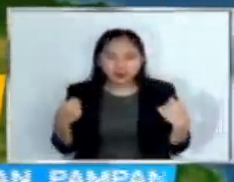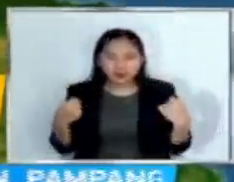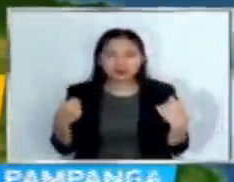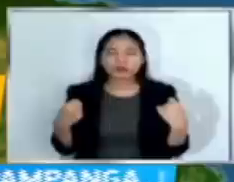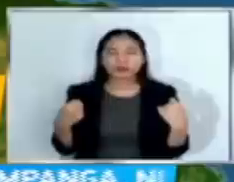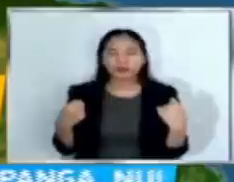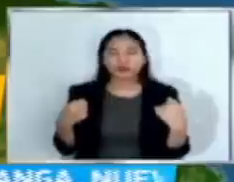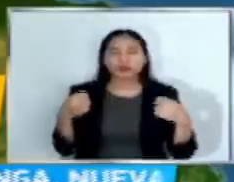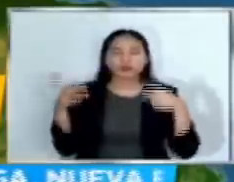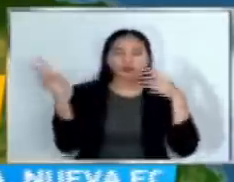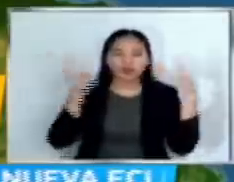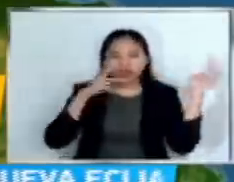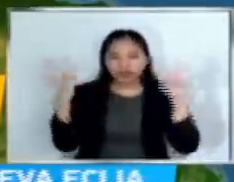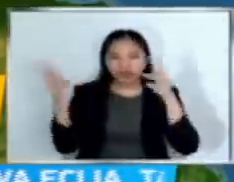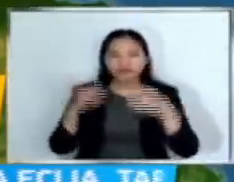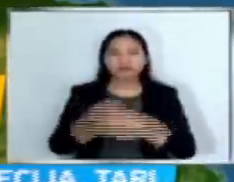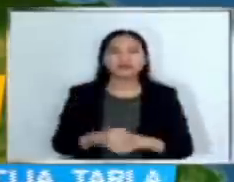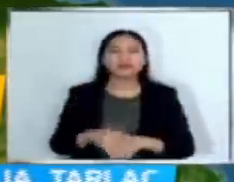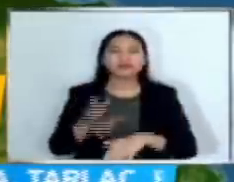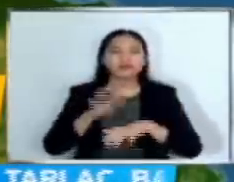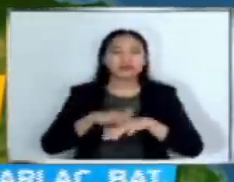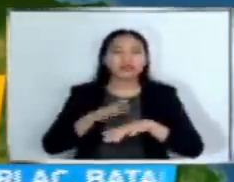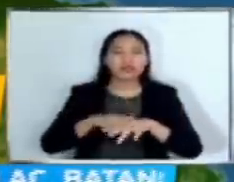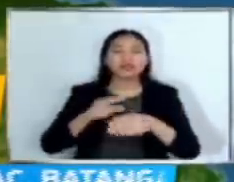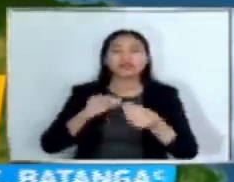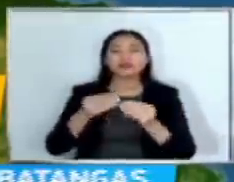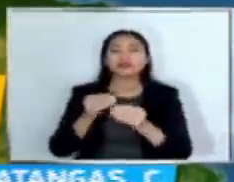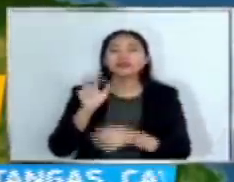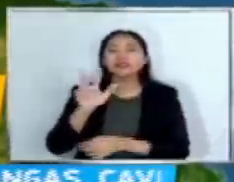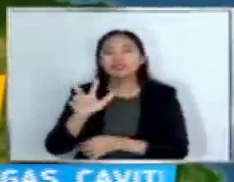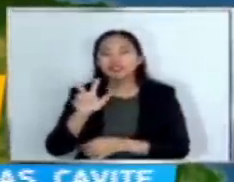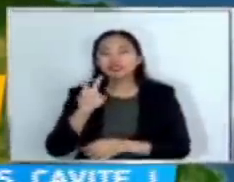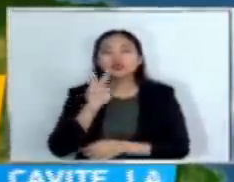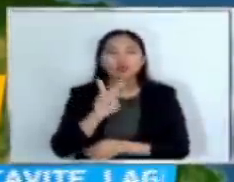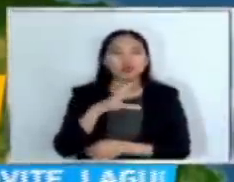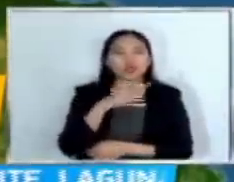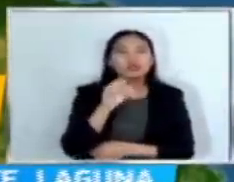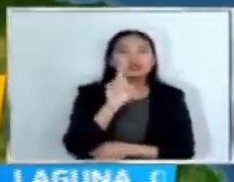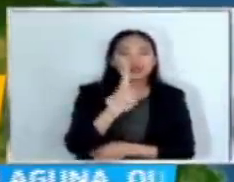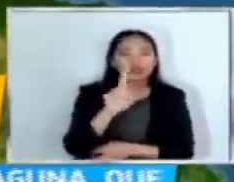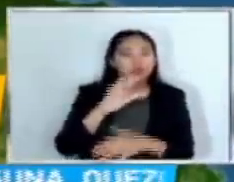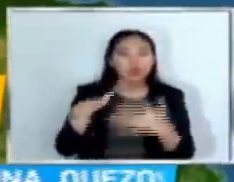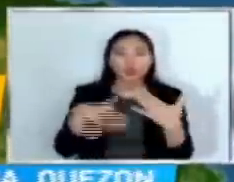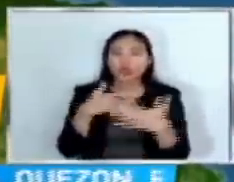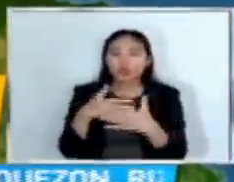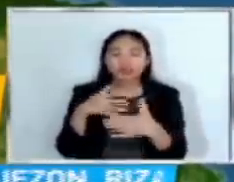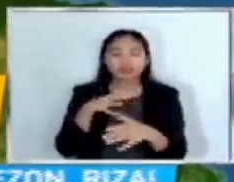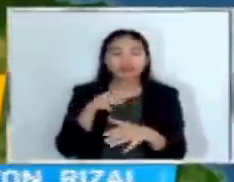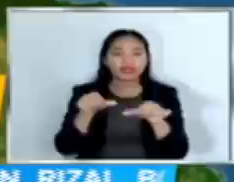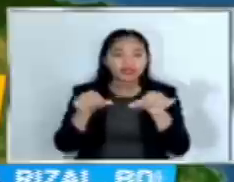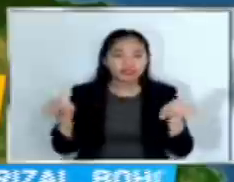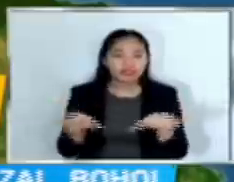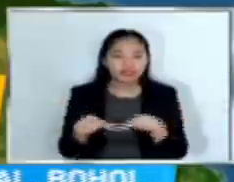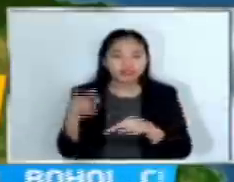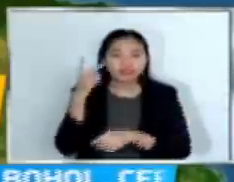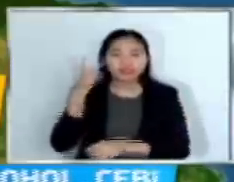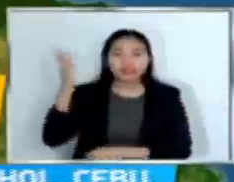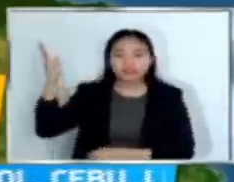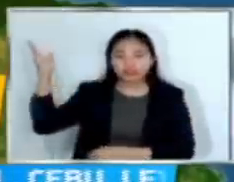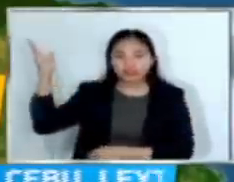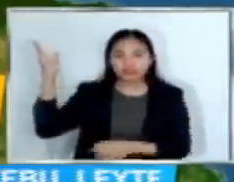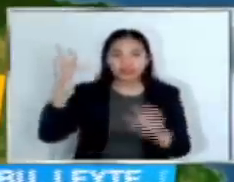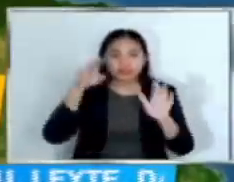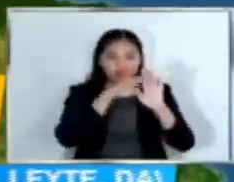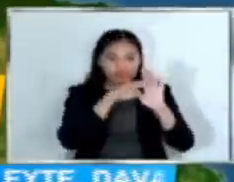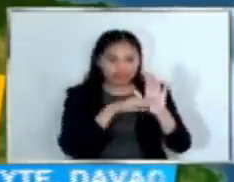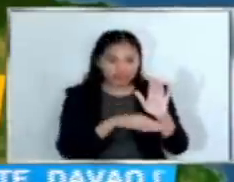have warning signals number 3, 2, and 1. Lahat po ng areas na nakapaloob sa mga lugar na may warning signals, dapat paghandaan din po yung worst